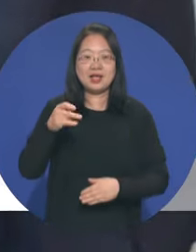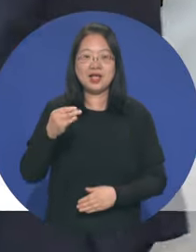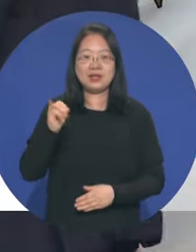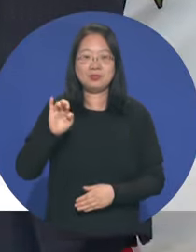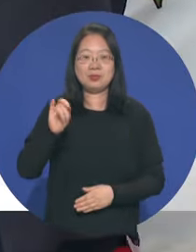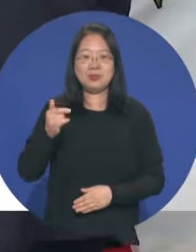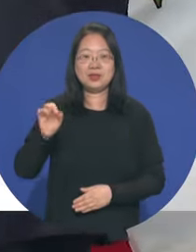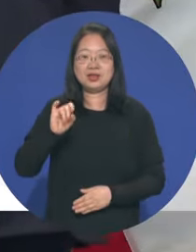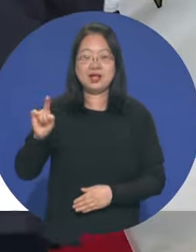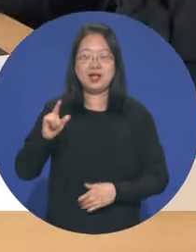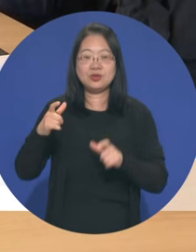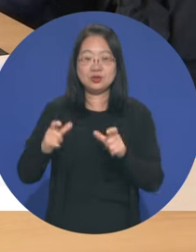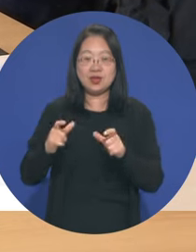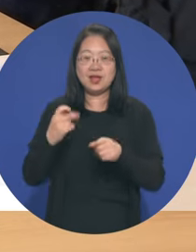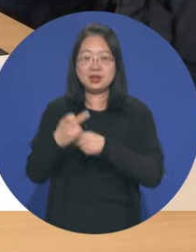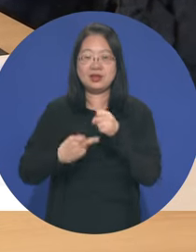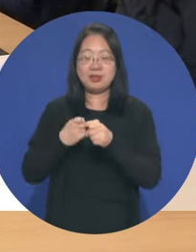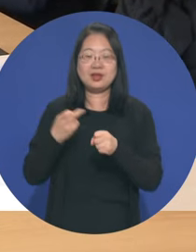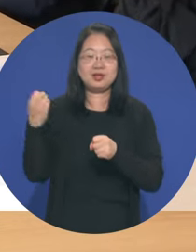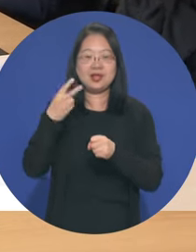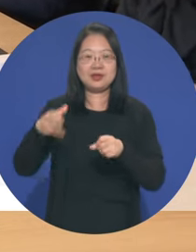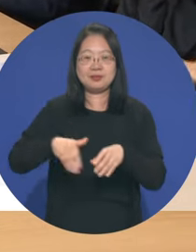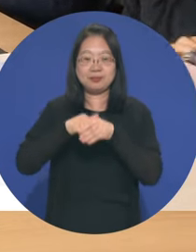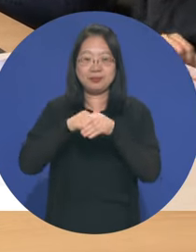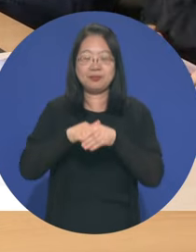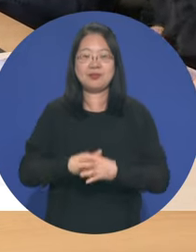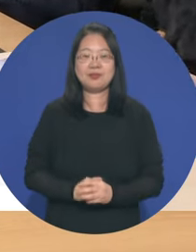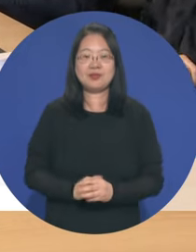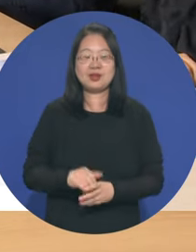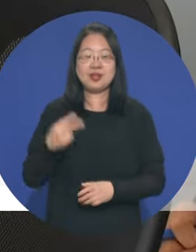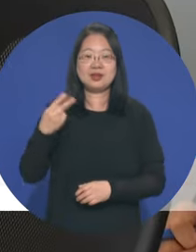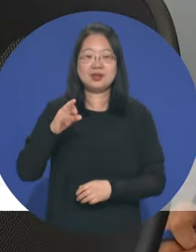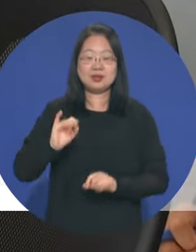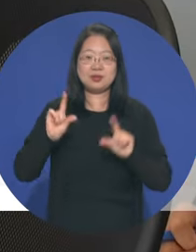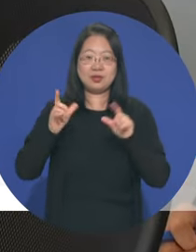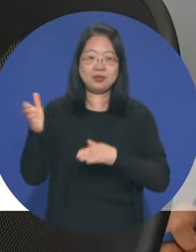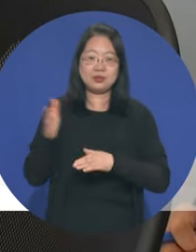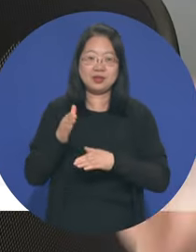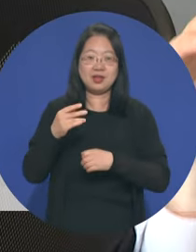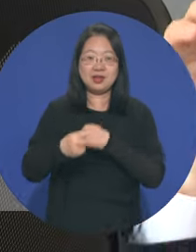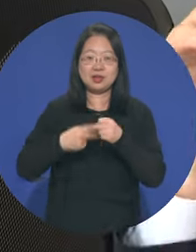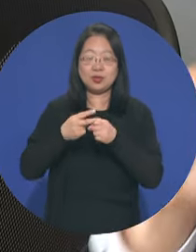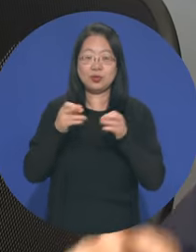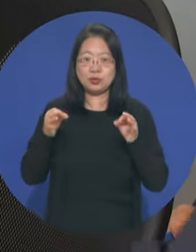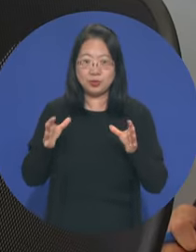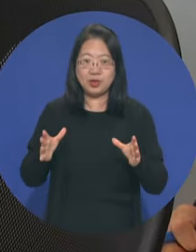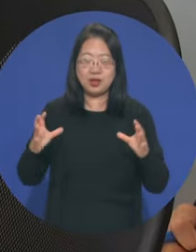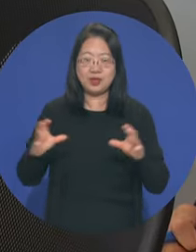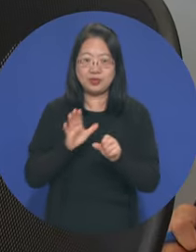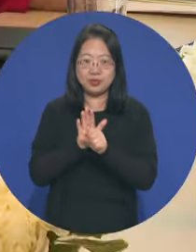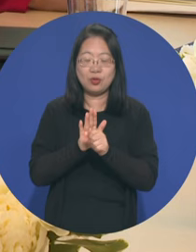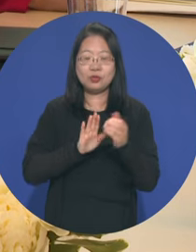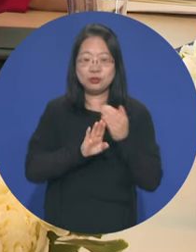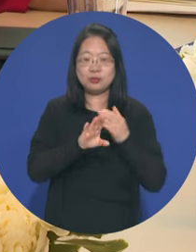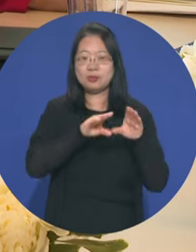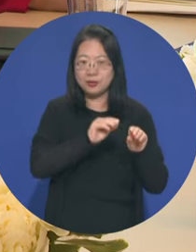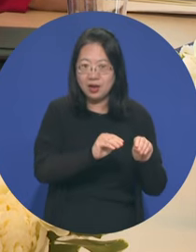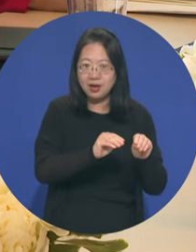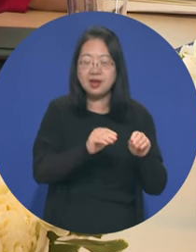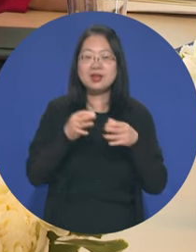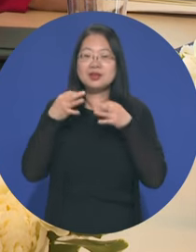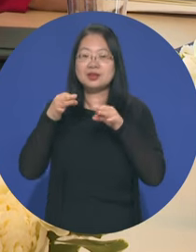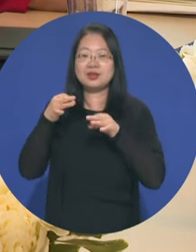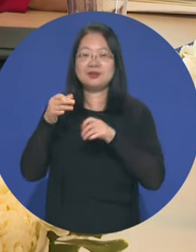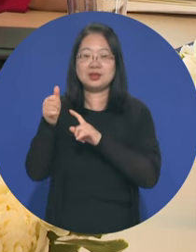경기도가 캘리포니아주와 12년 만에 다시 손을 잡았습니다. 2010년부터 약 2년간의 협력 후 끊어진